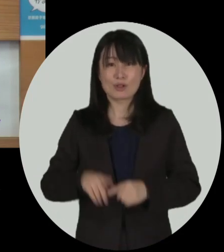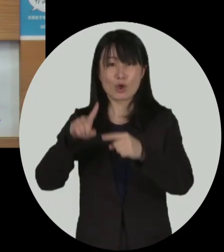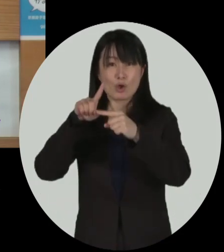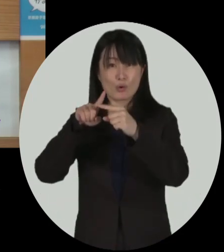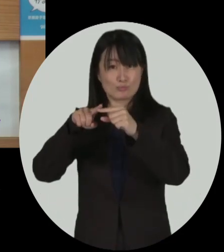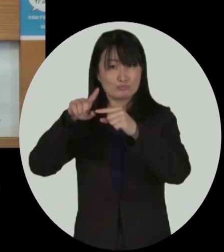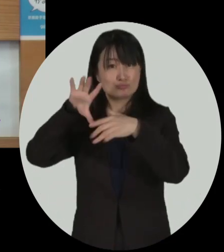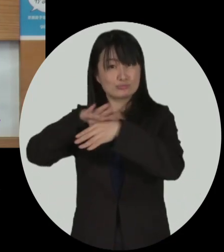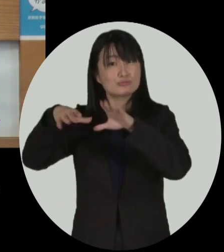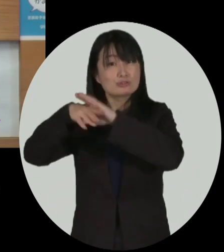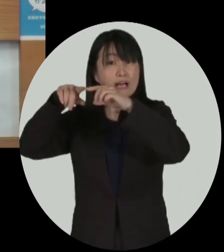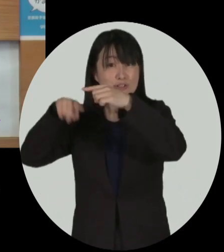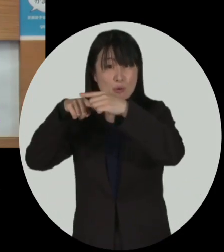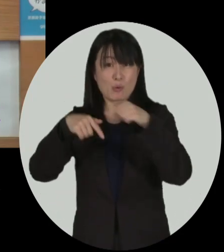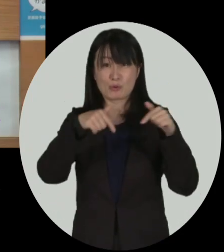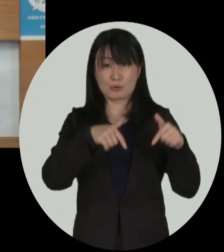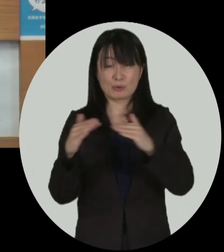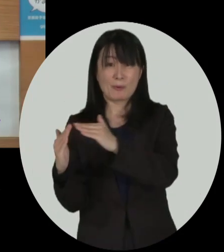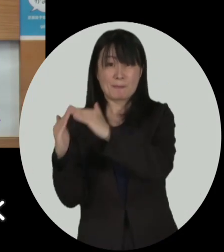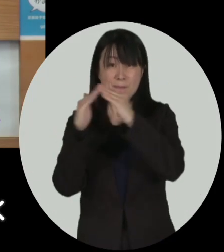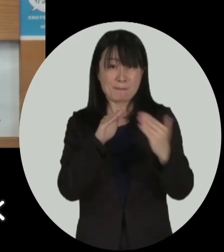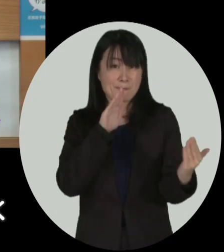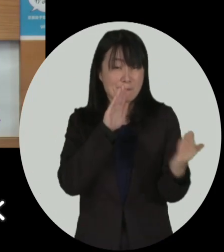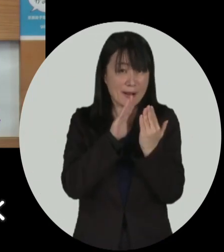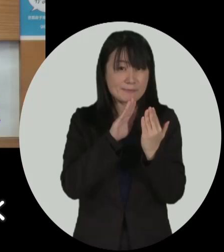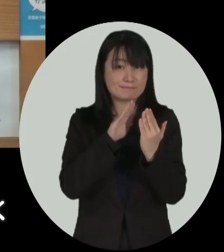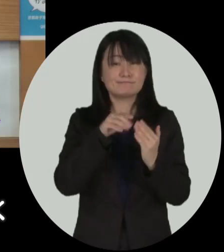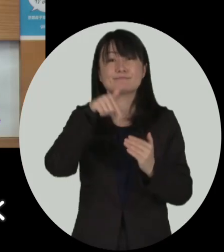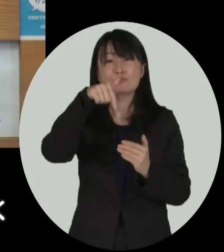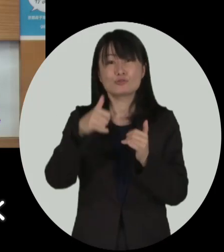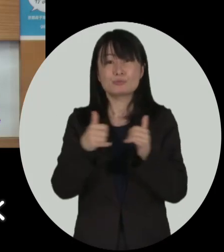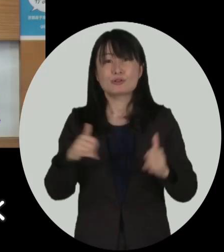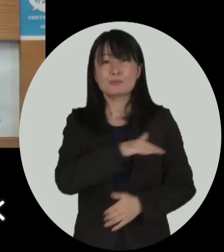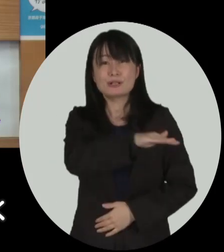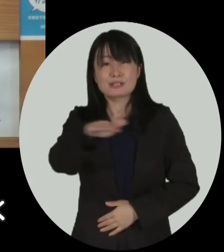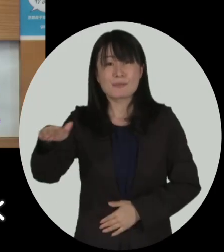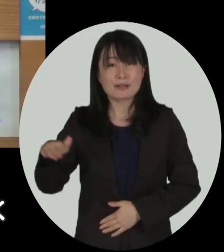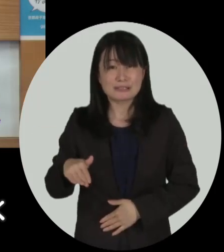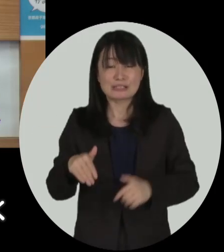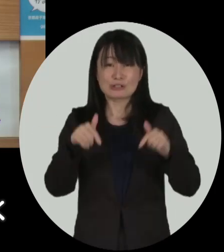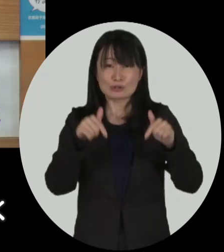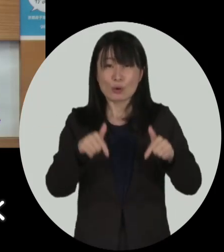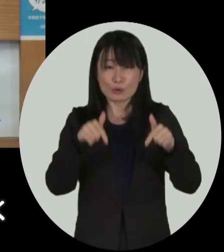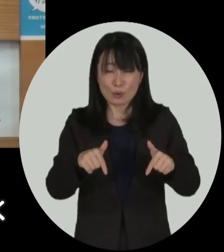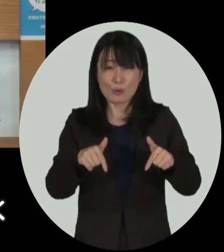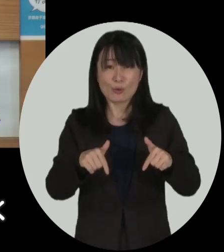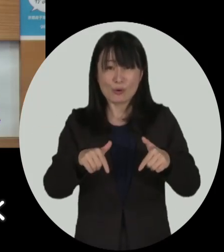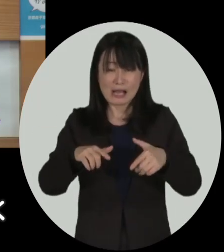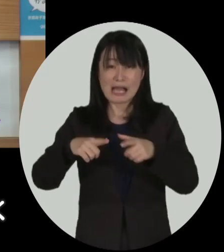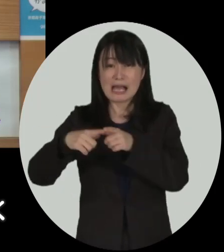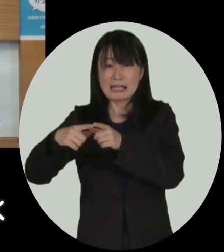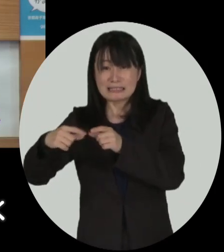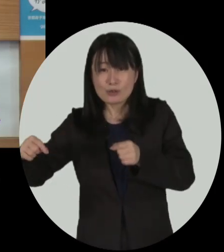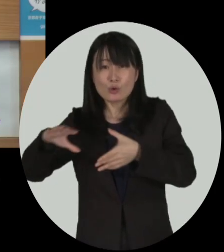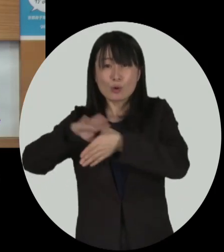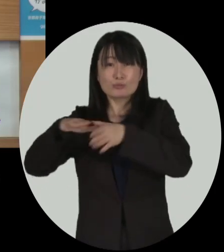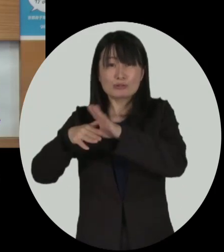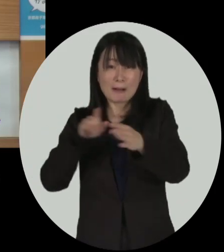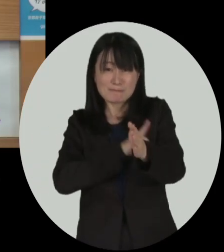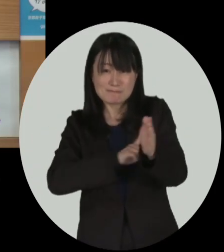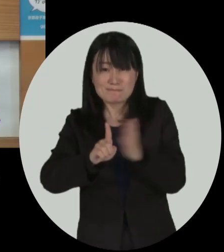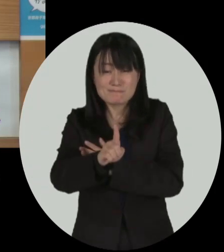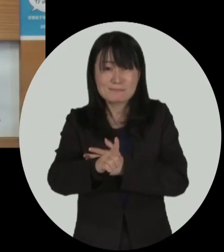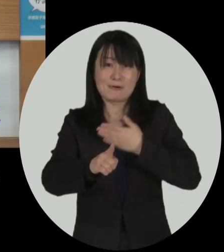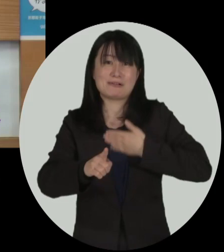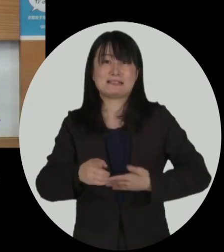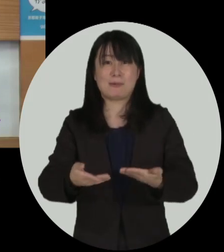前に控えまして、府民の皆様に、京都がいかに日本の文化を牽引してきたかを感じていただきたく伝統文